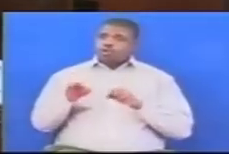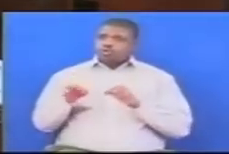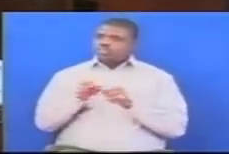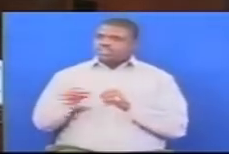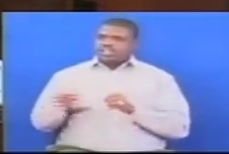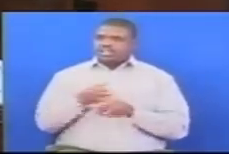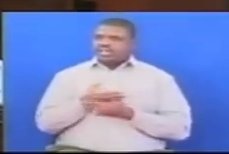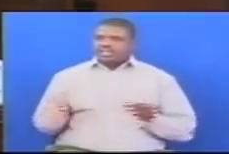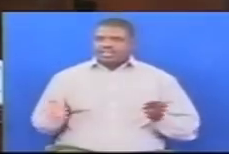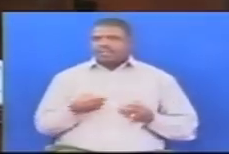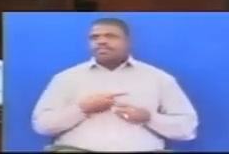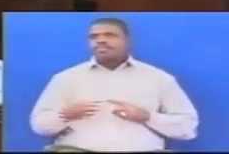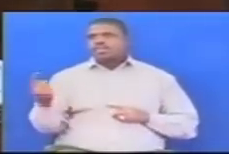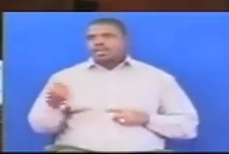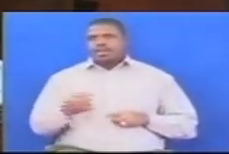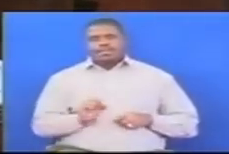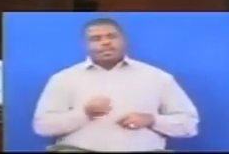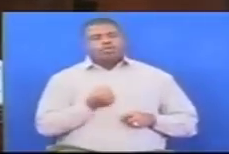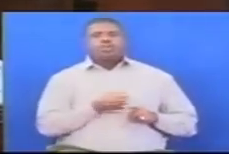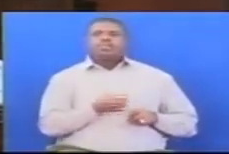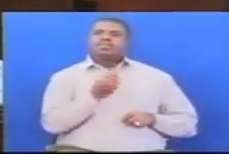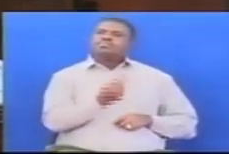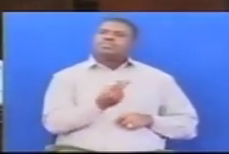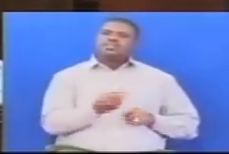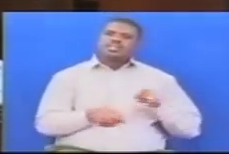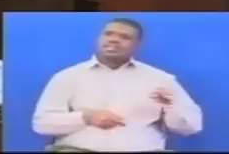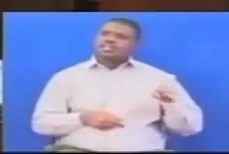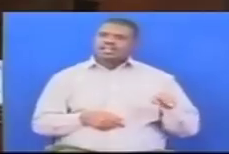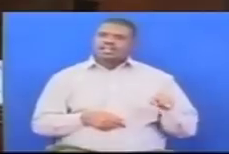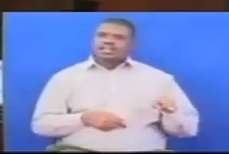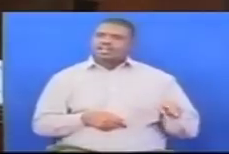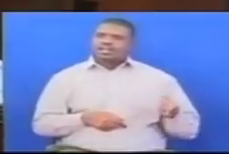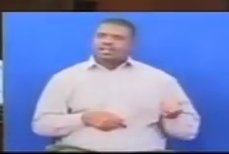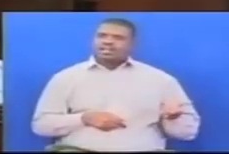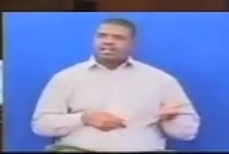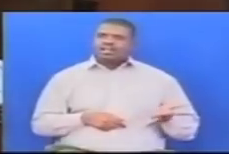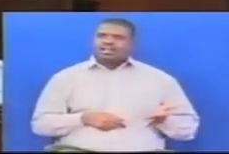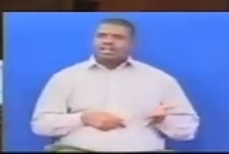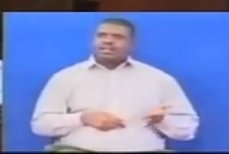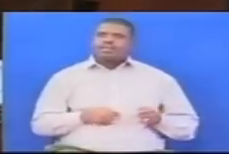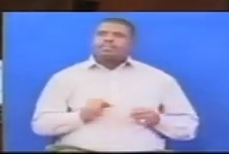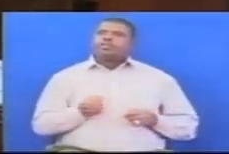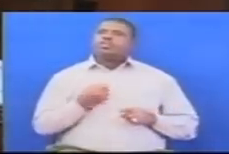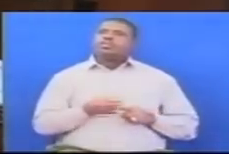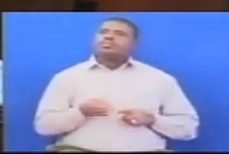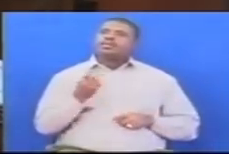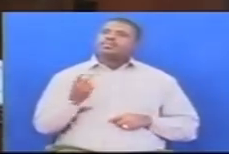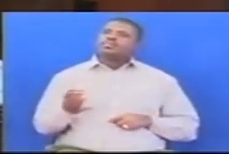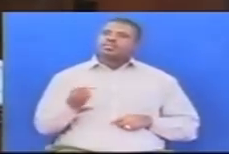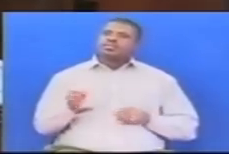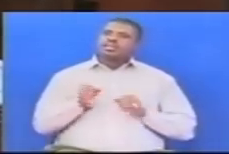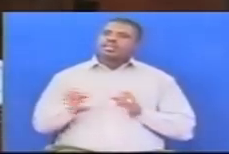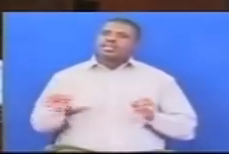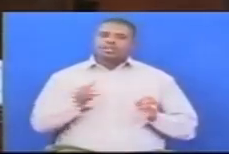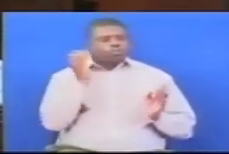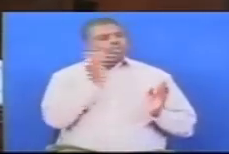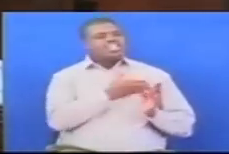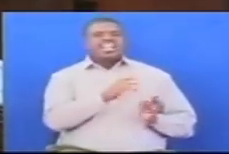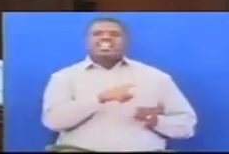hata senti tano. Milioni 200 hivi mmezitenga, ndama nauliza, hizi milioni 200 mmezitenga ni kwa ajili ya